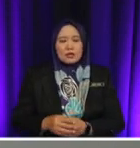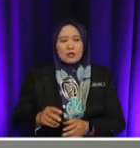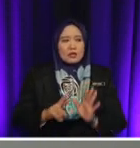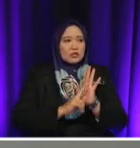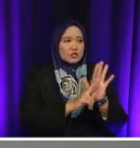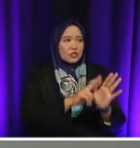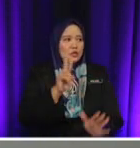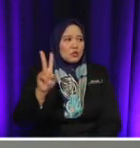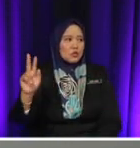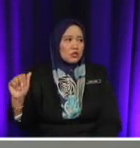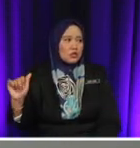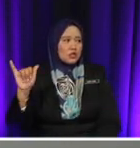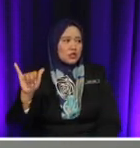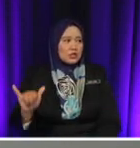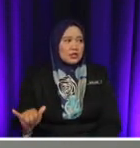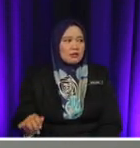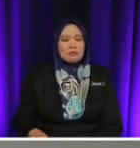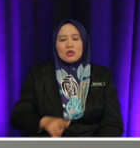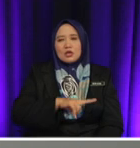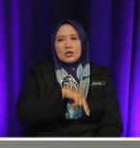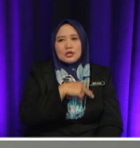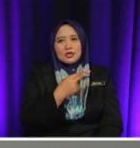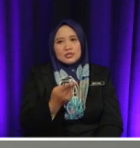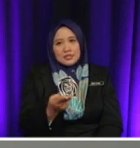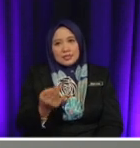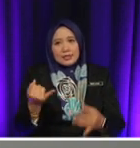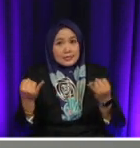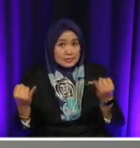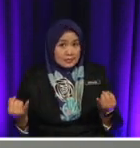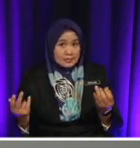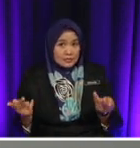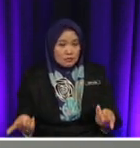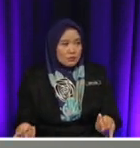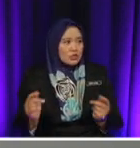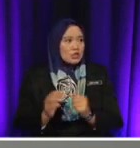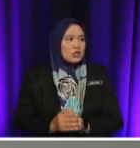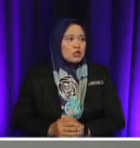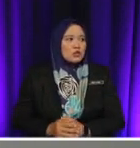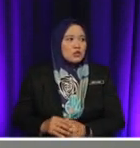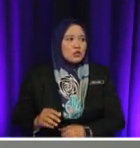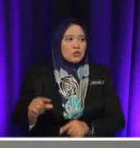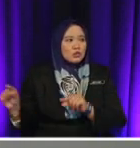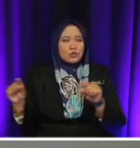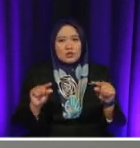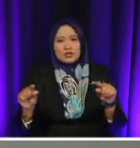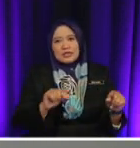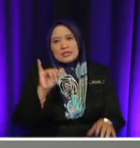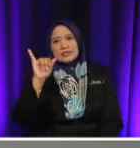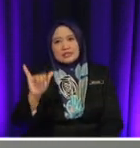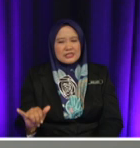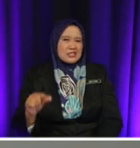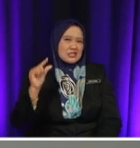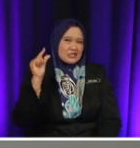sebenarnya pemerhatian menurut ataupun melihat kepada gambar rajah yang diberikan